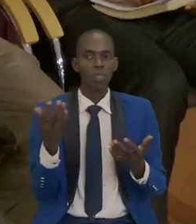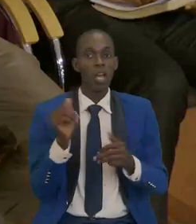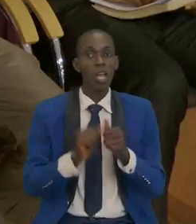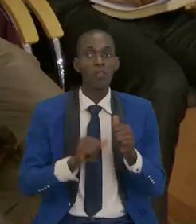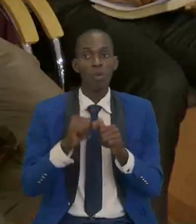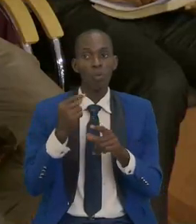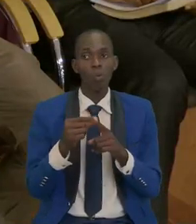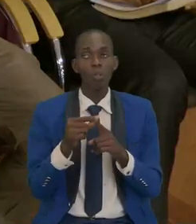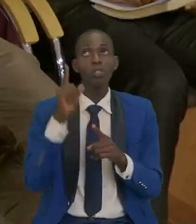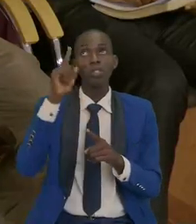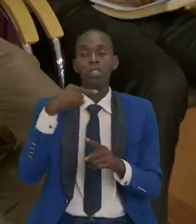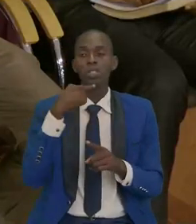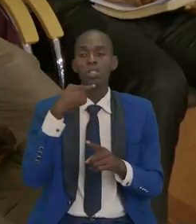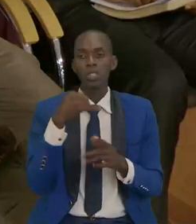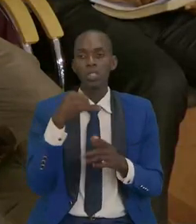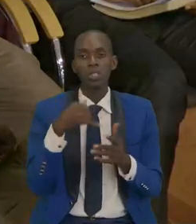déclarée provient du ciel.